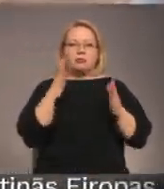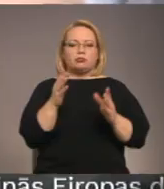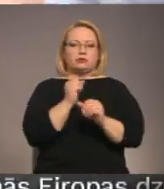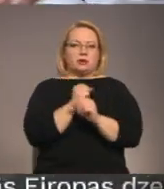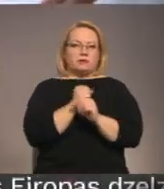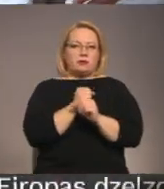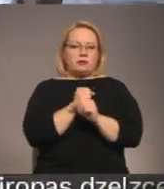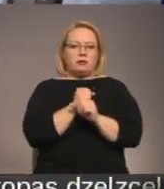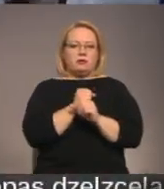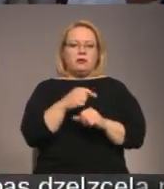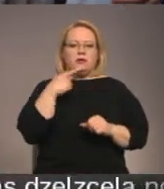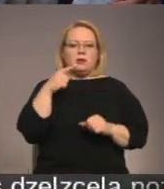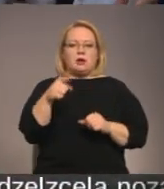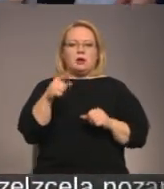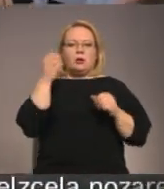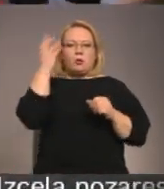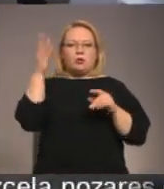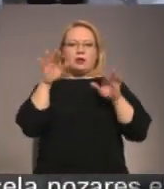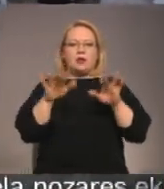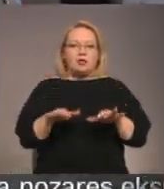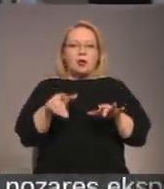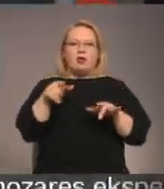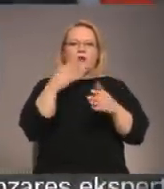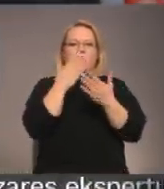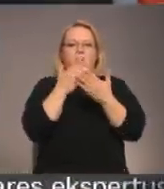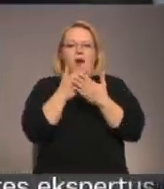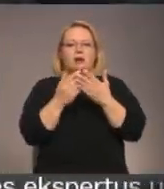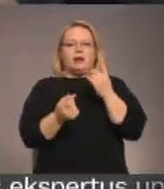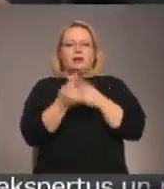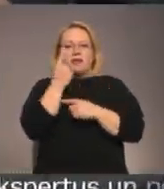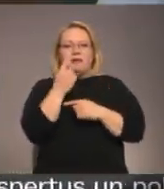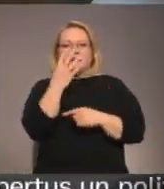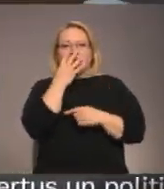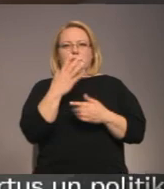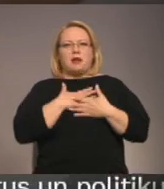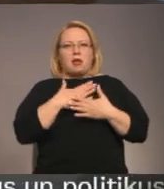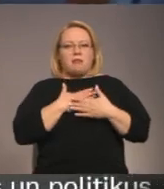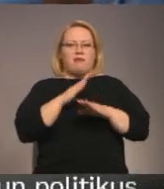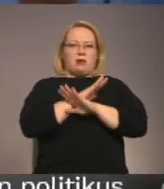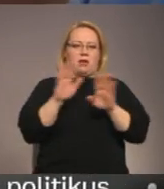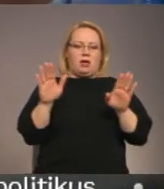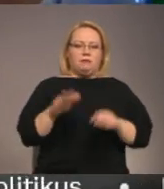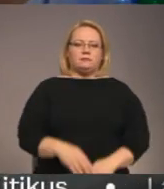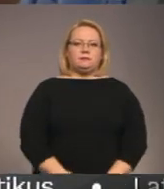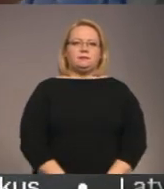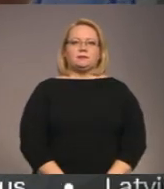darbā. Mulāžus ir gudri datori, kas parāda, izdevies veikt reanimāciju vai nē.